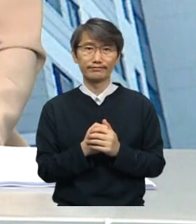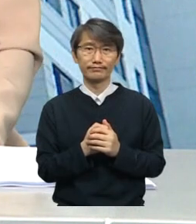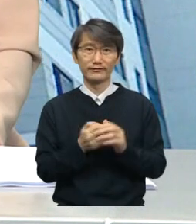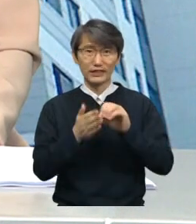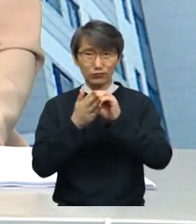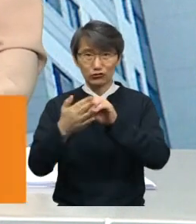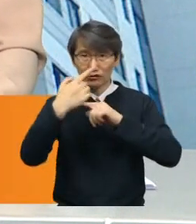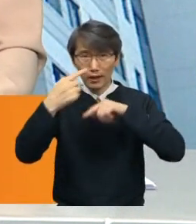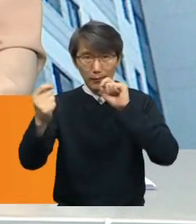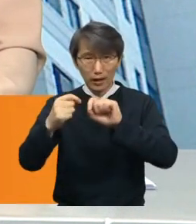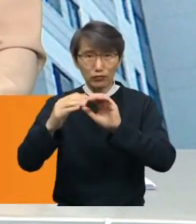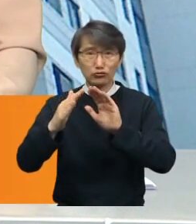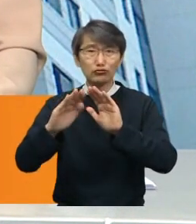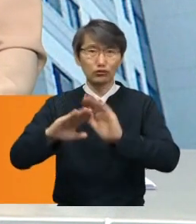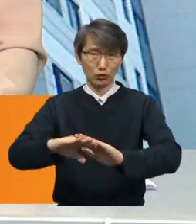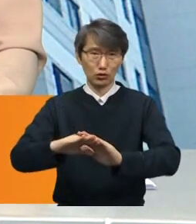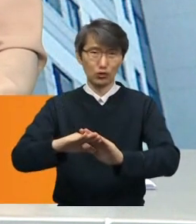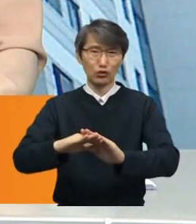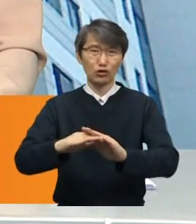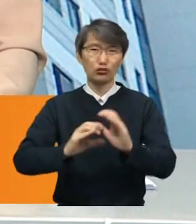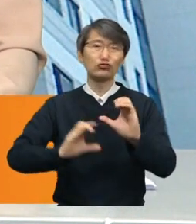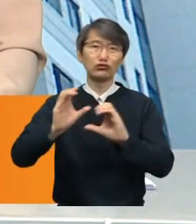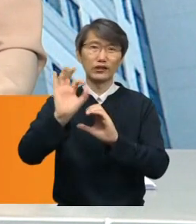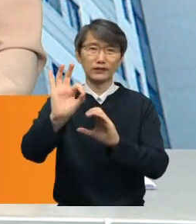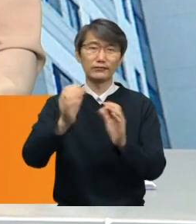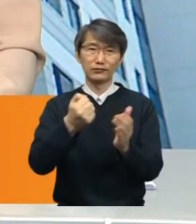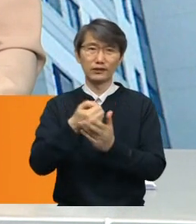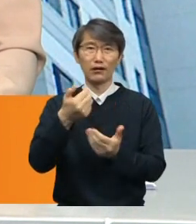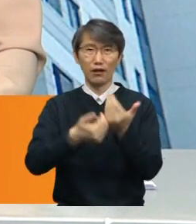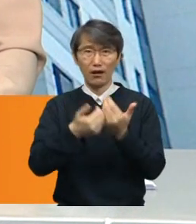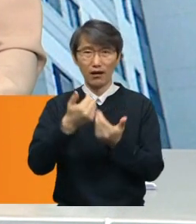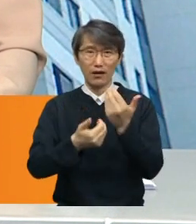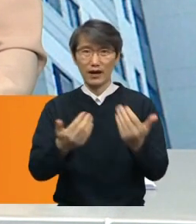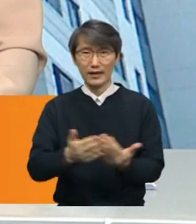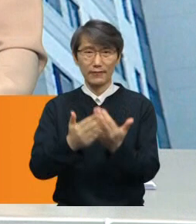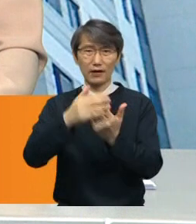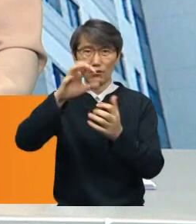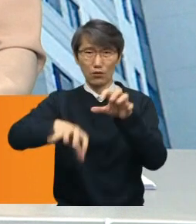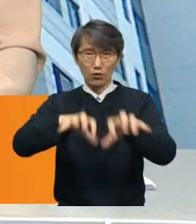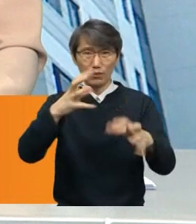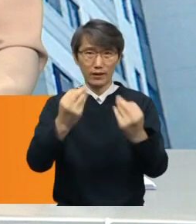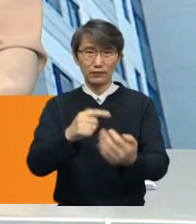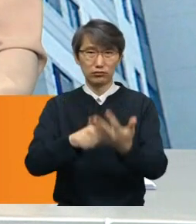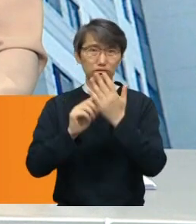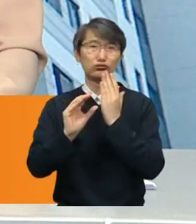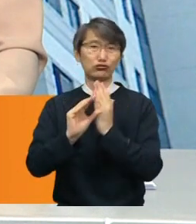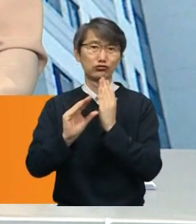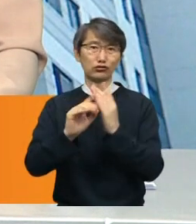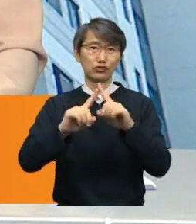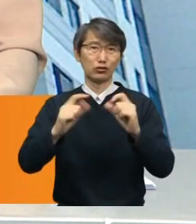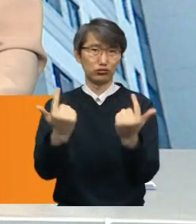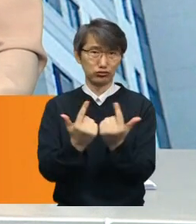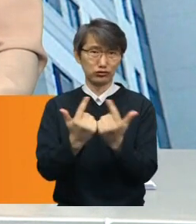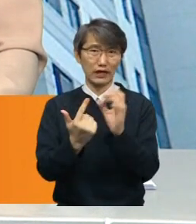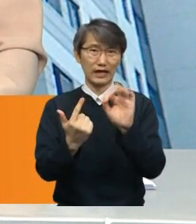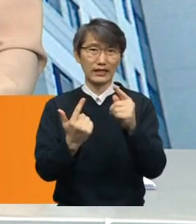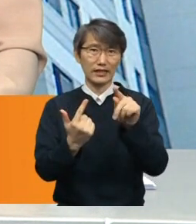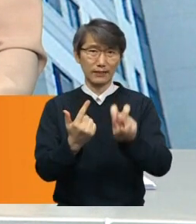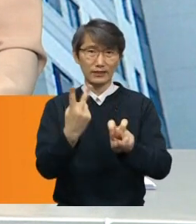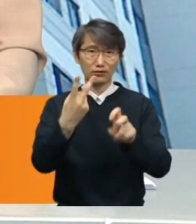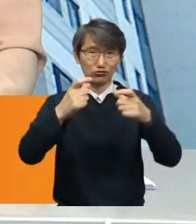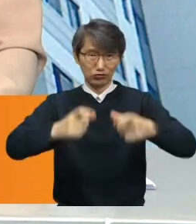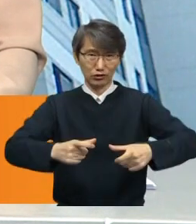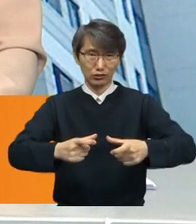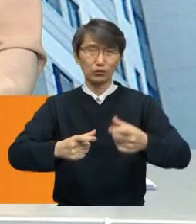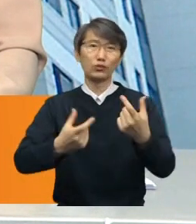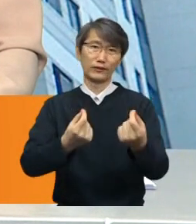입주를 코앞에 두고 추가 분담금 탓에 갈등을 겪는 재개발 사업장이 속출하고 있는데요. 성북구 안암 2구역도